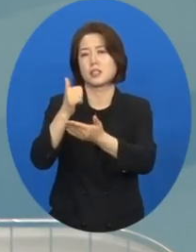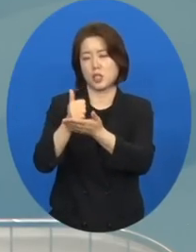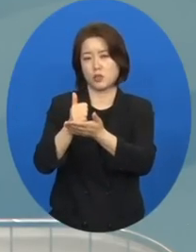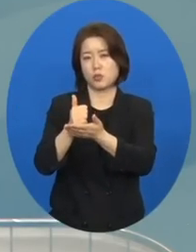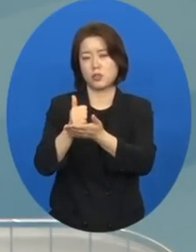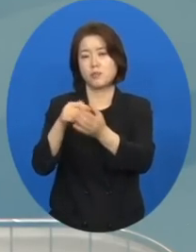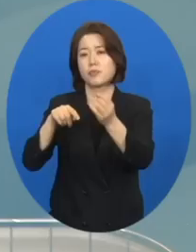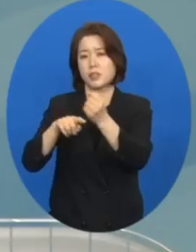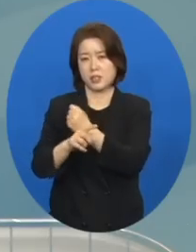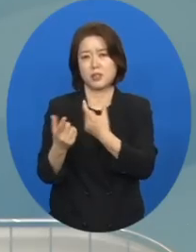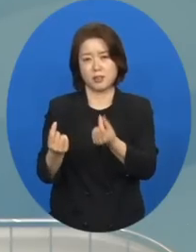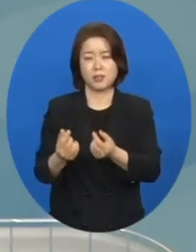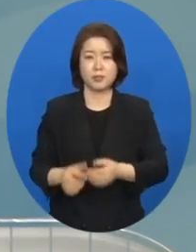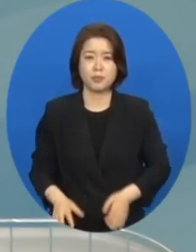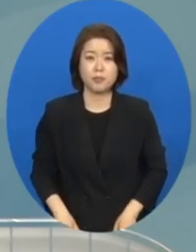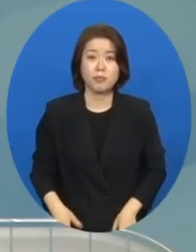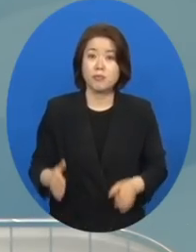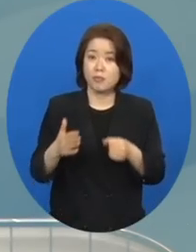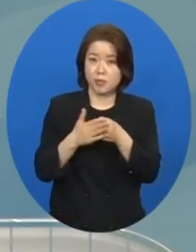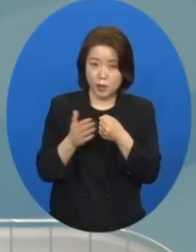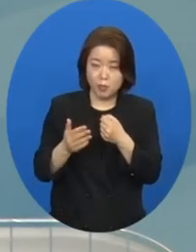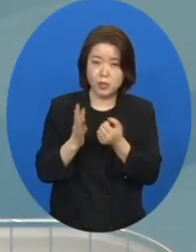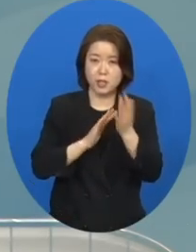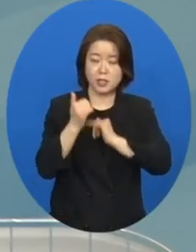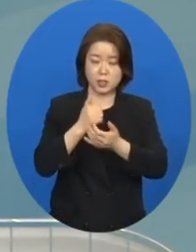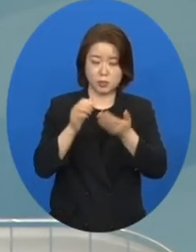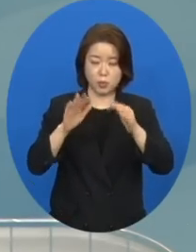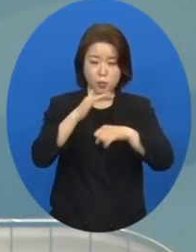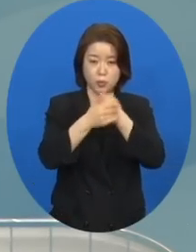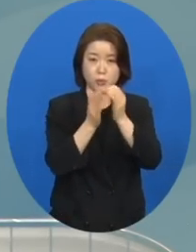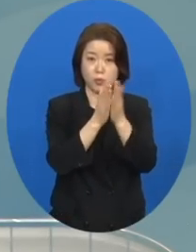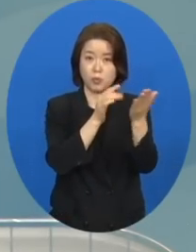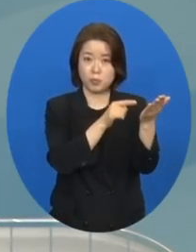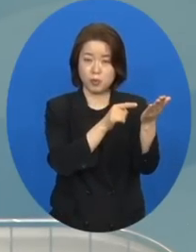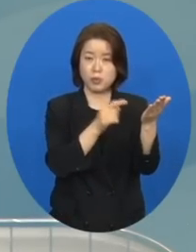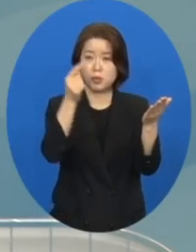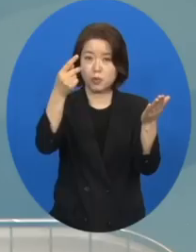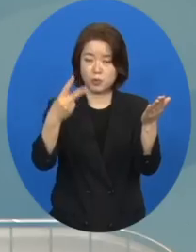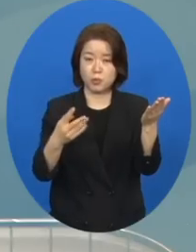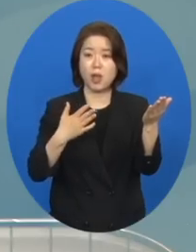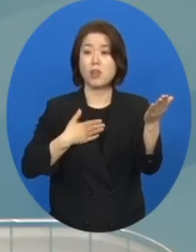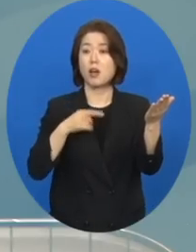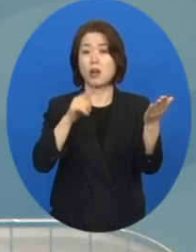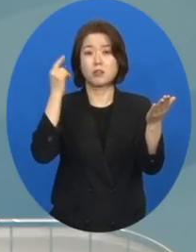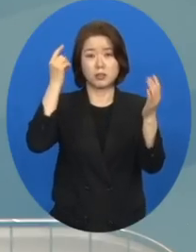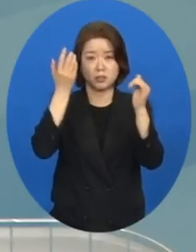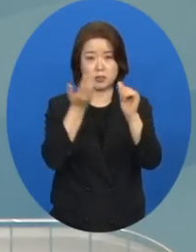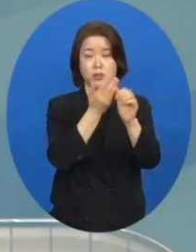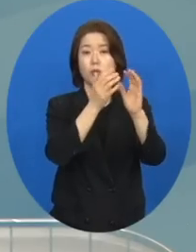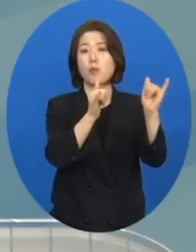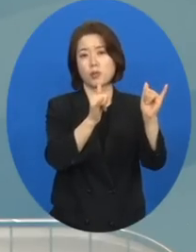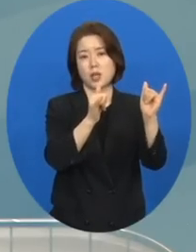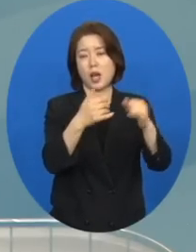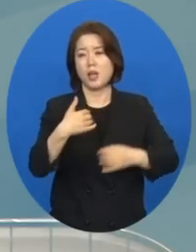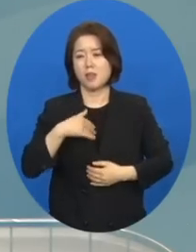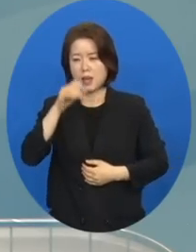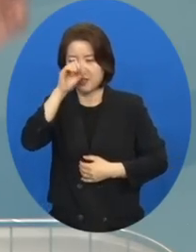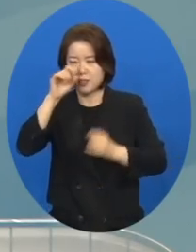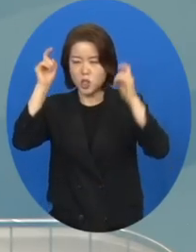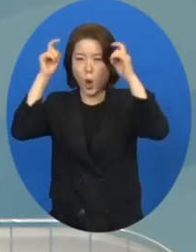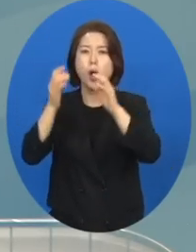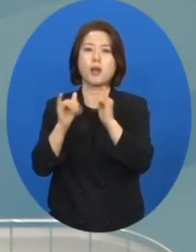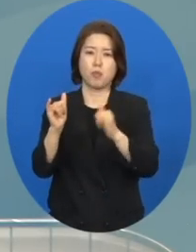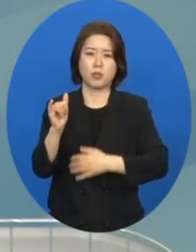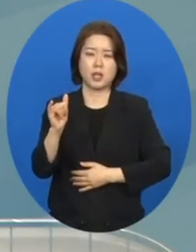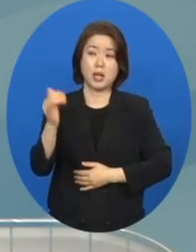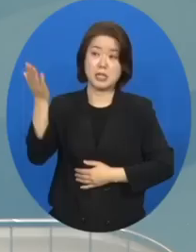의미하는 것이었죠 그래서 예수님이 오늘 본문의 두 번이나 내가 그 목자 다 내가 그 서만 목자 라고 그